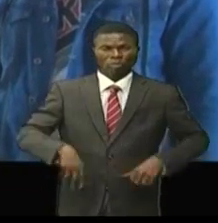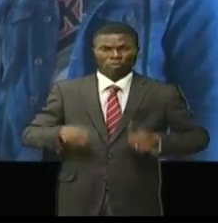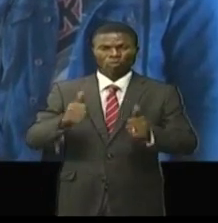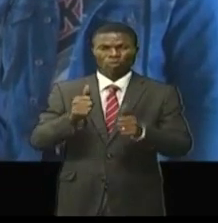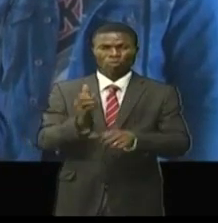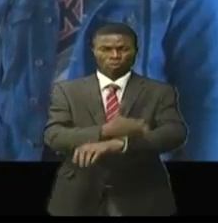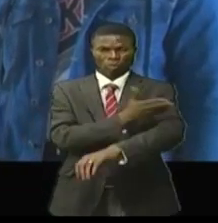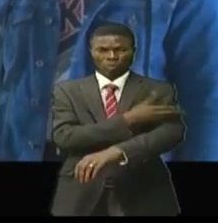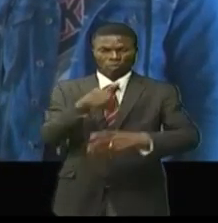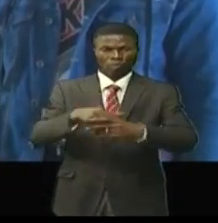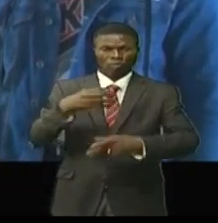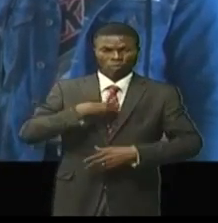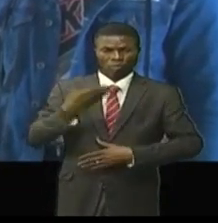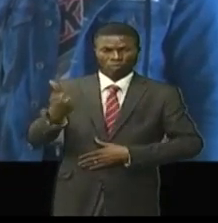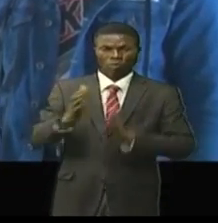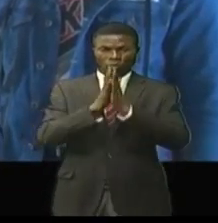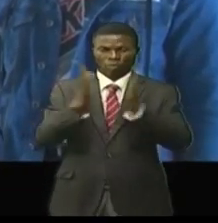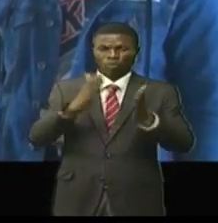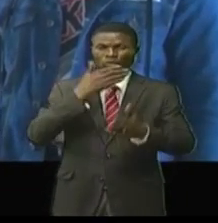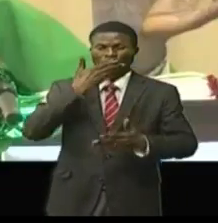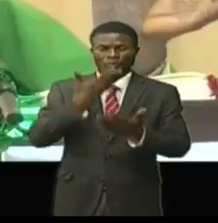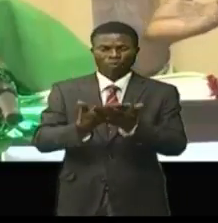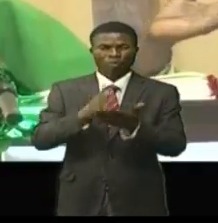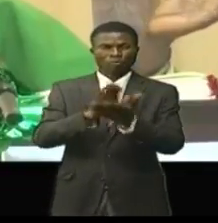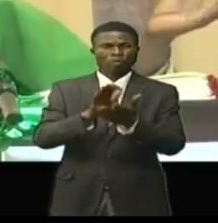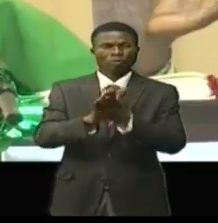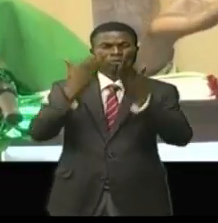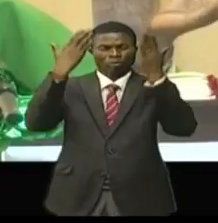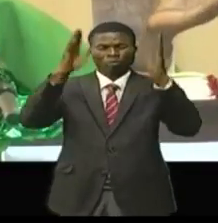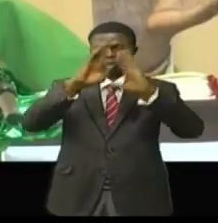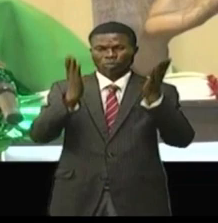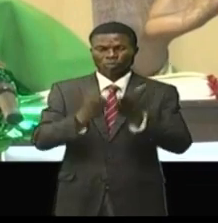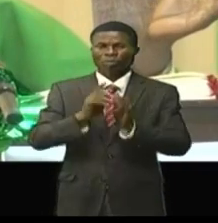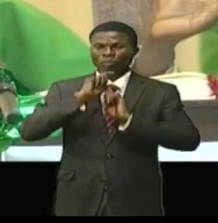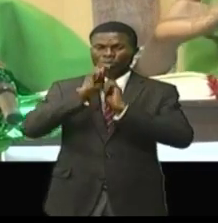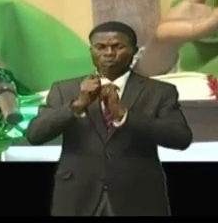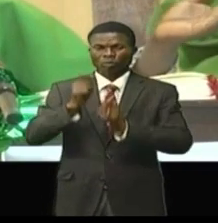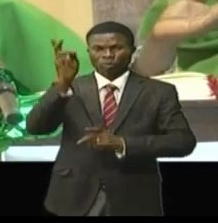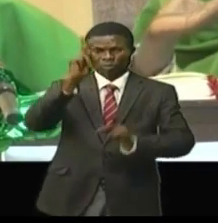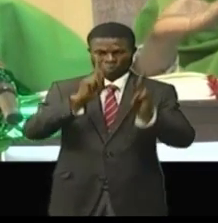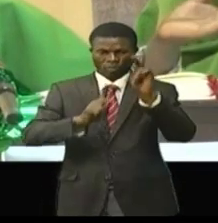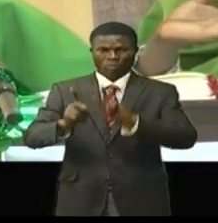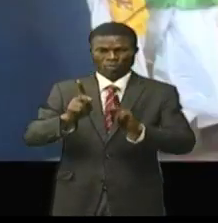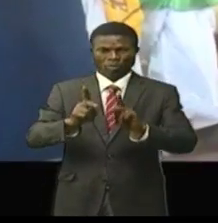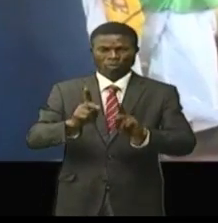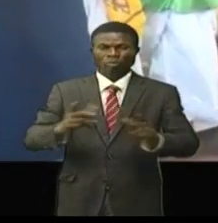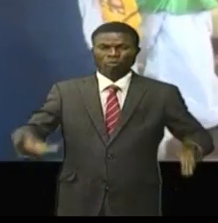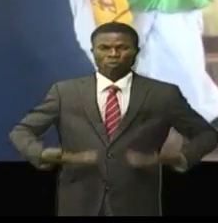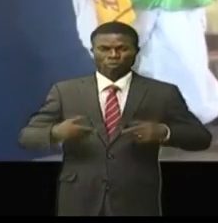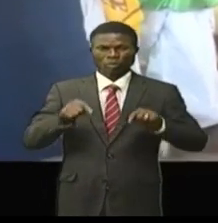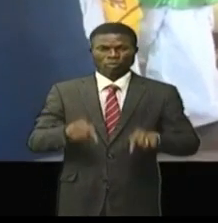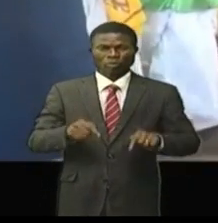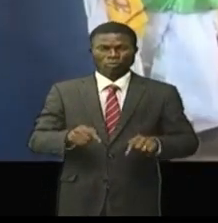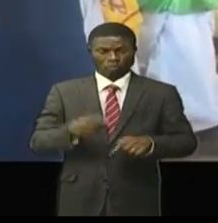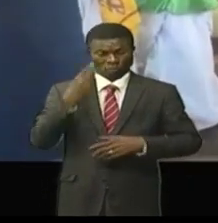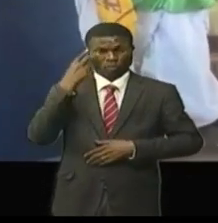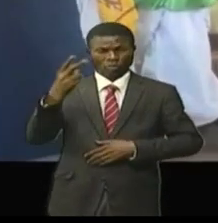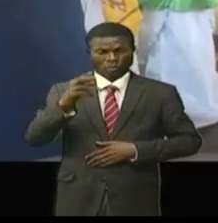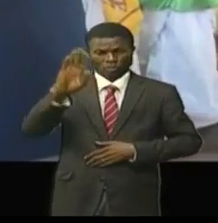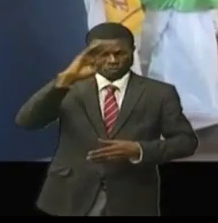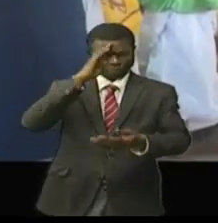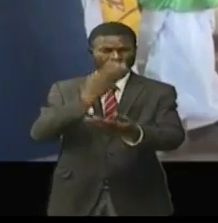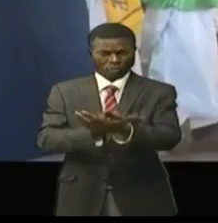grandir dans la foi. Une sainte messe pour rendre gloire à Dieu pour tous les bienfaits accordés à son peuple qui s'est réjoui aujourd'hui de voir un de leurs